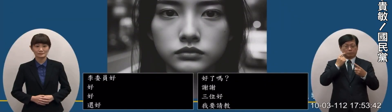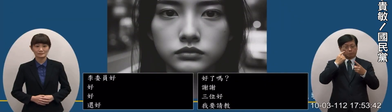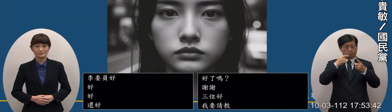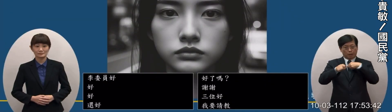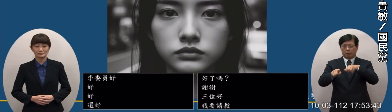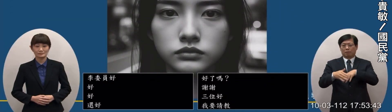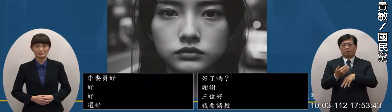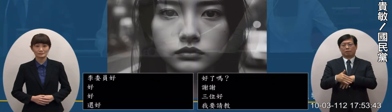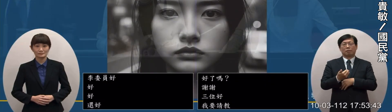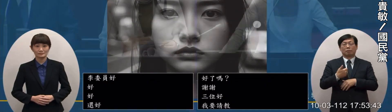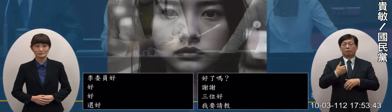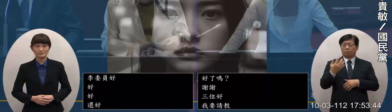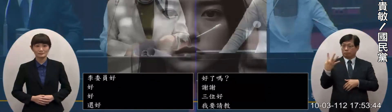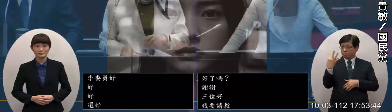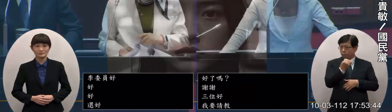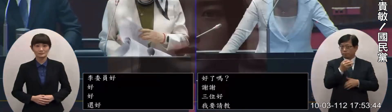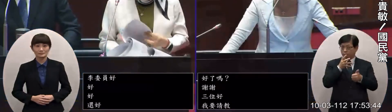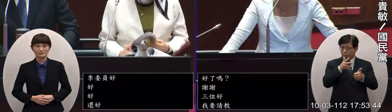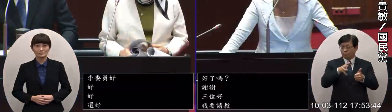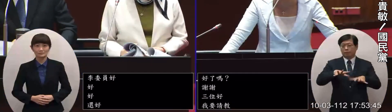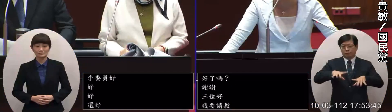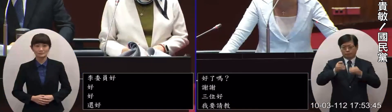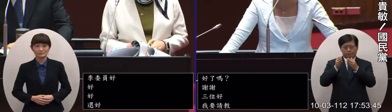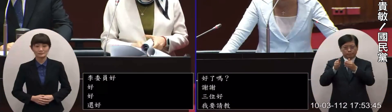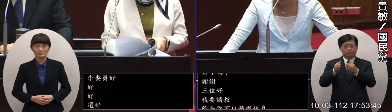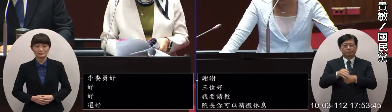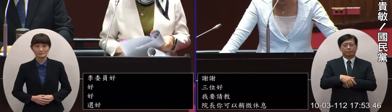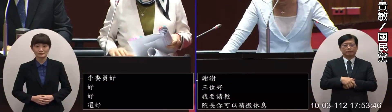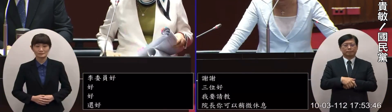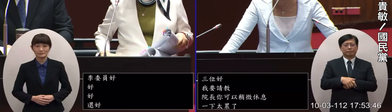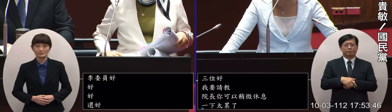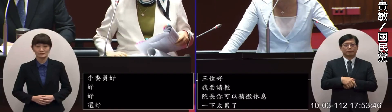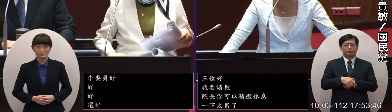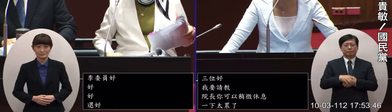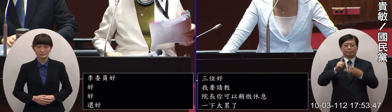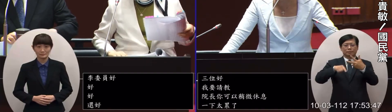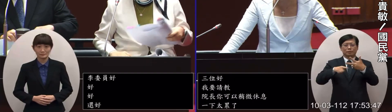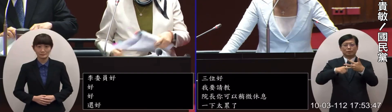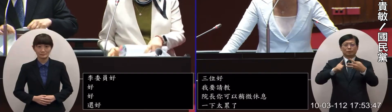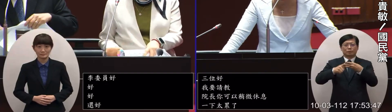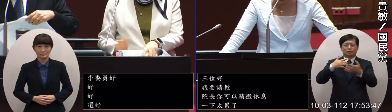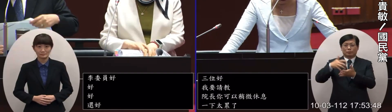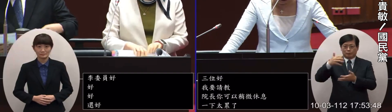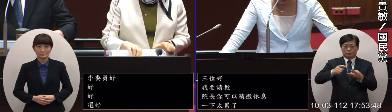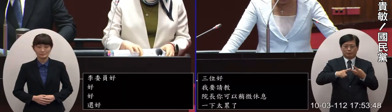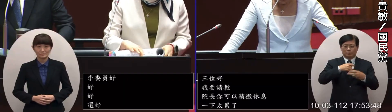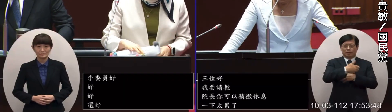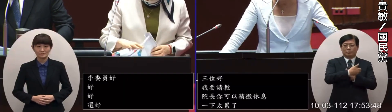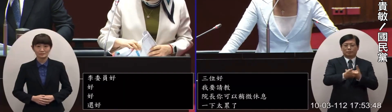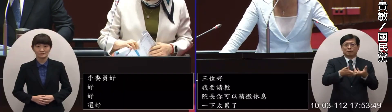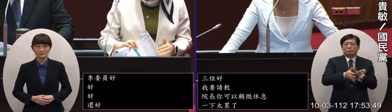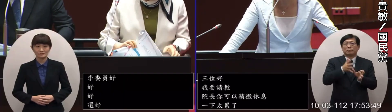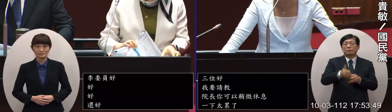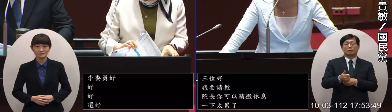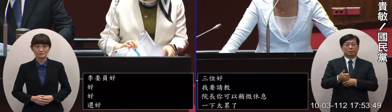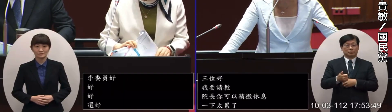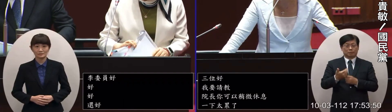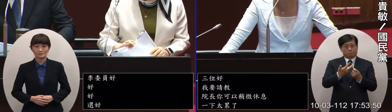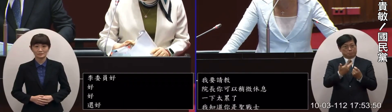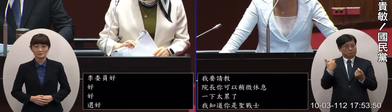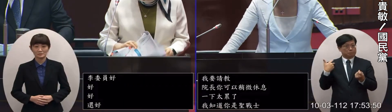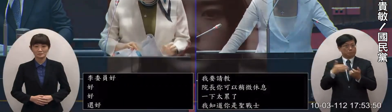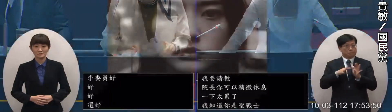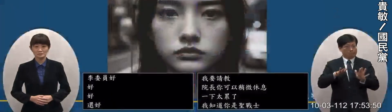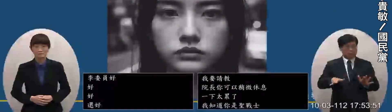啊。所以我前面几个问题呢，我先来就教一下这个朱主计长跟我们的庄部长。过去的七